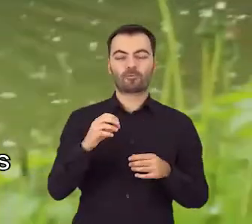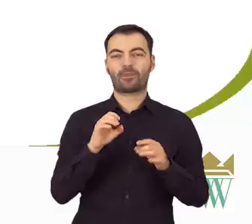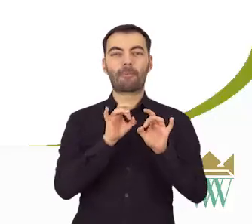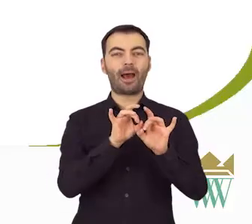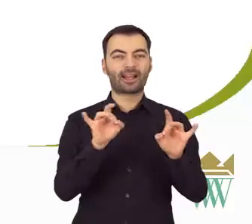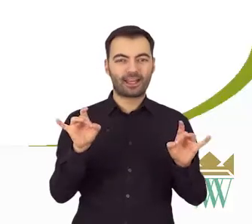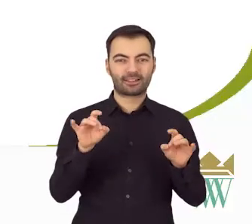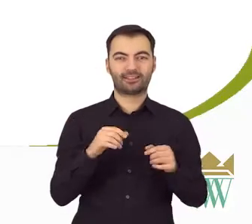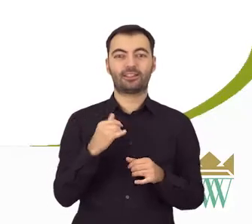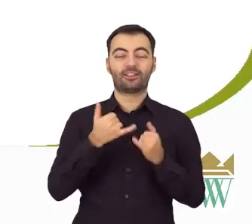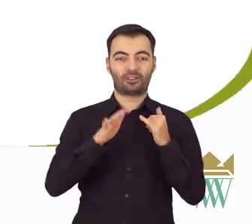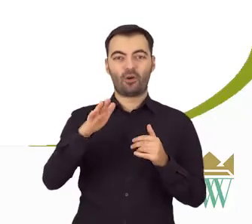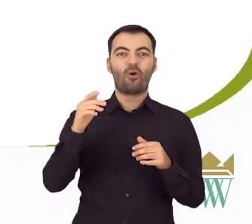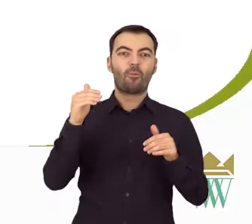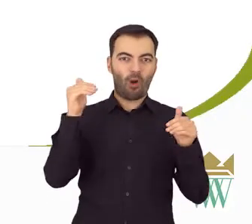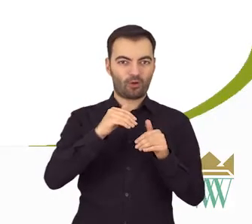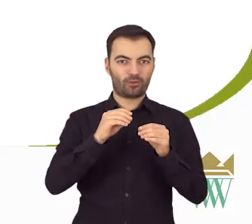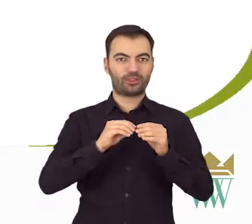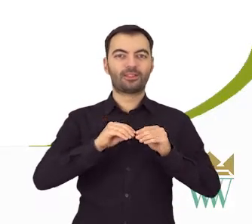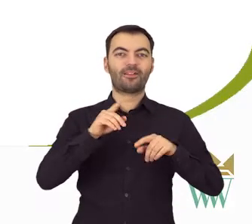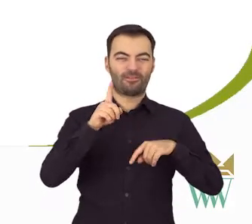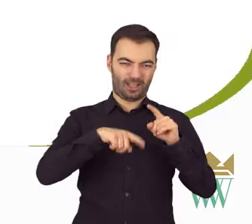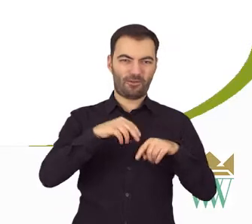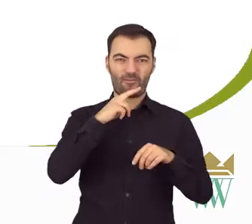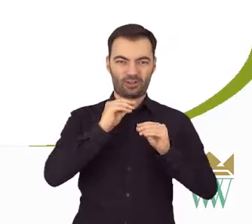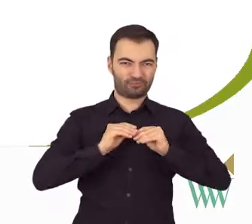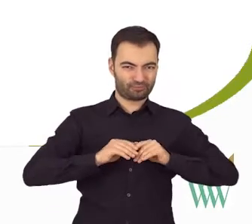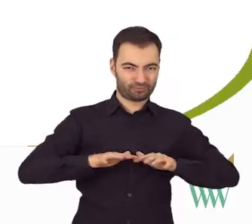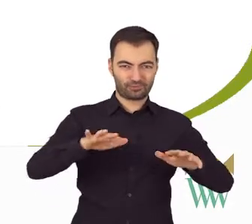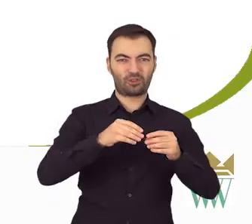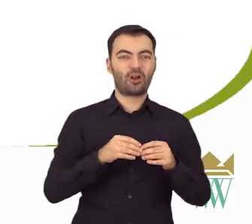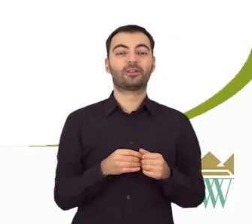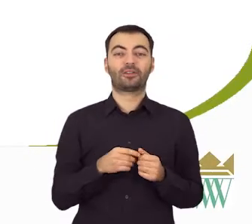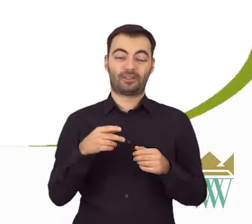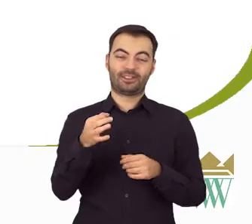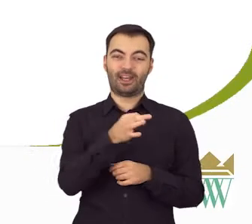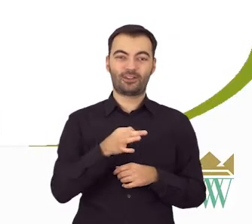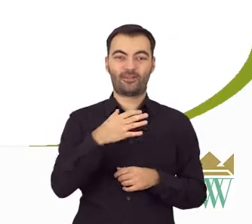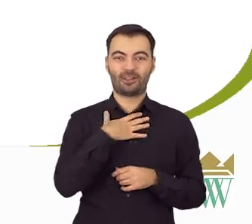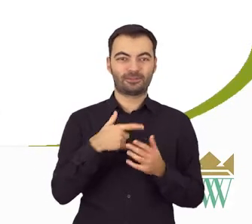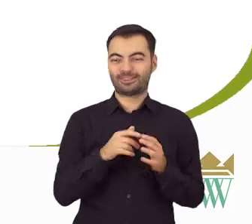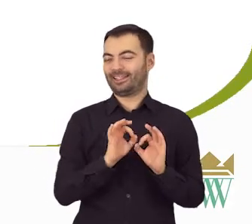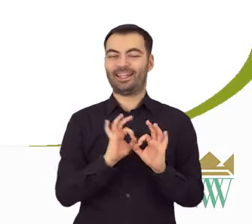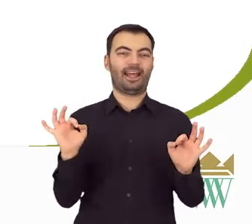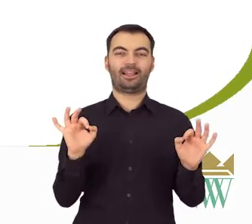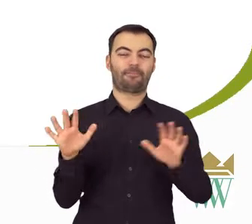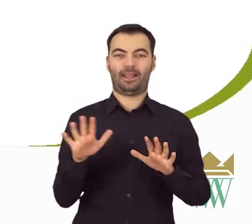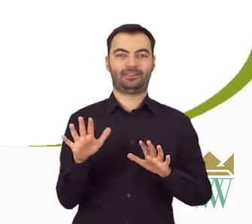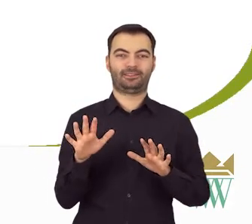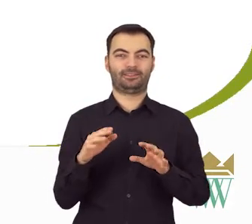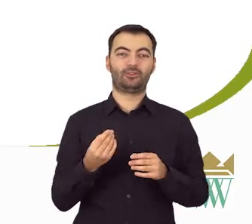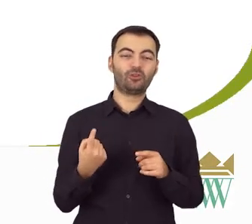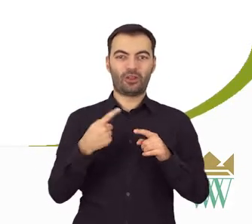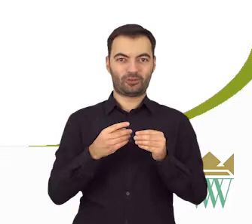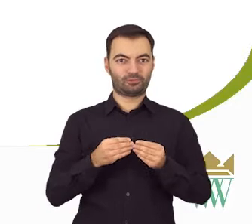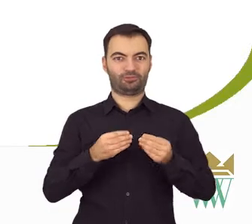bakterii, tych, które mają zdolność namnażania się w środowisku naturalnym wodnym, jezioro Wilanowskie stanowi pewnego rodzaju wylęgarnię